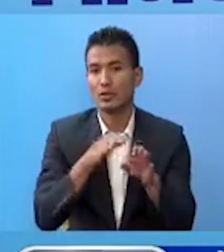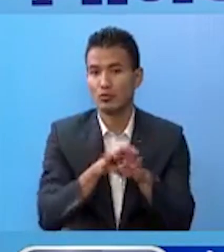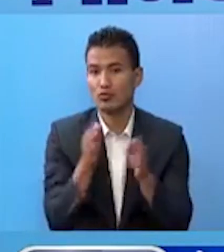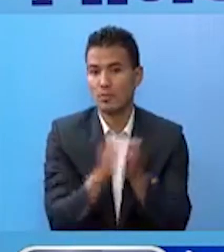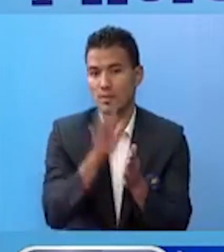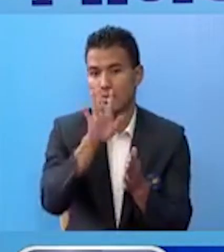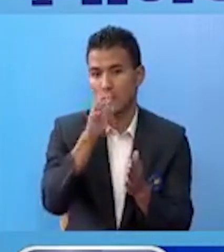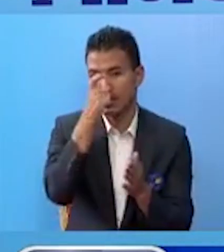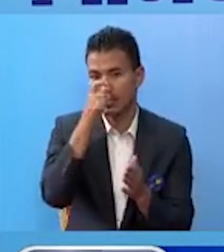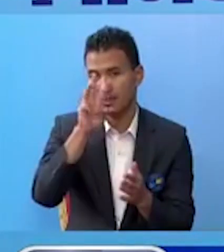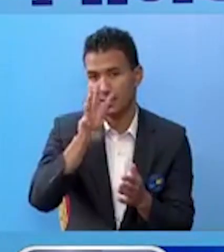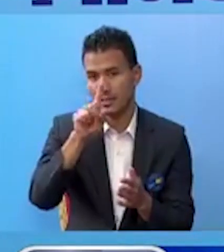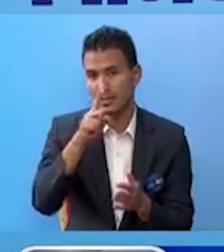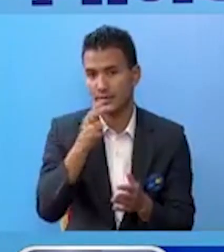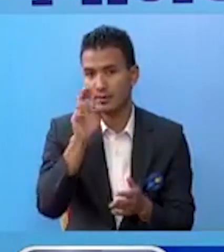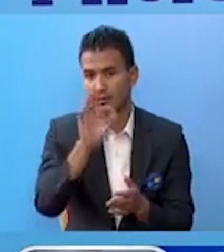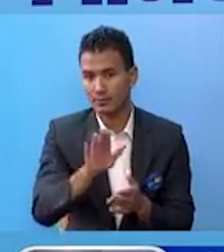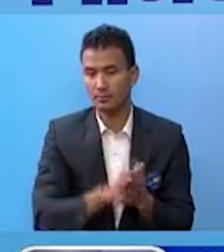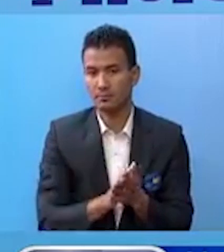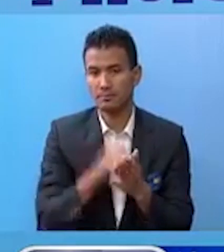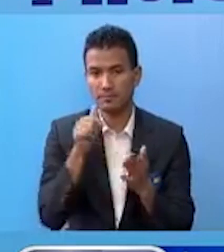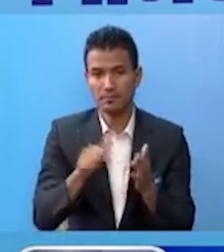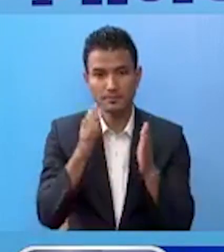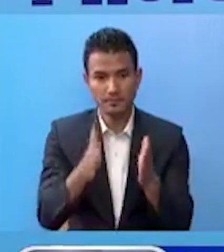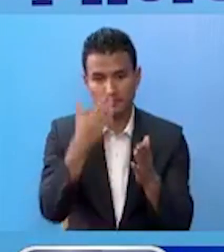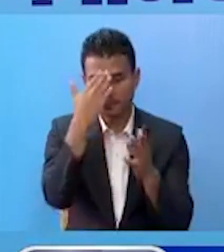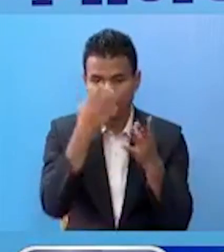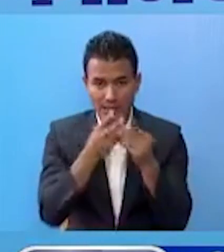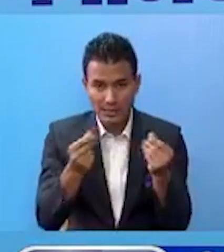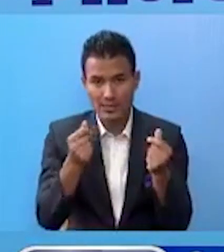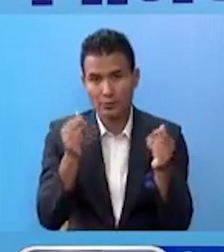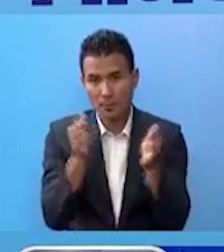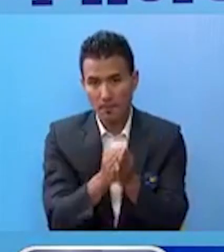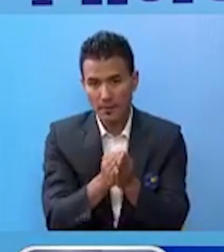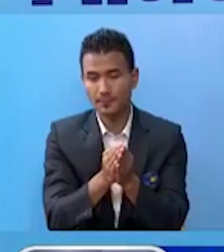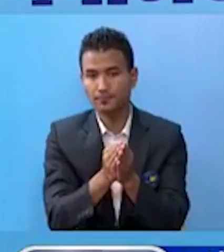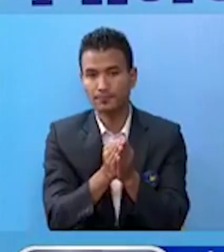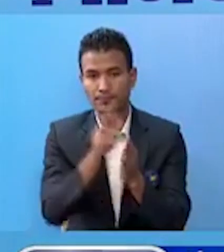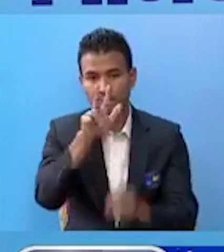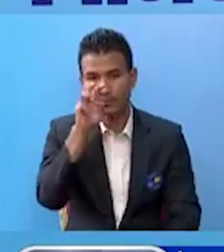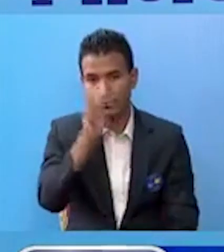जम्मा 431 जना हुनुहुन्छ र आजसम्म डिस्चार्ज हुनुहुने जम्मा